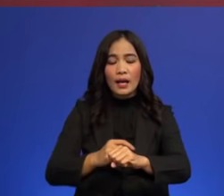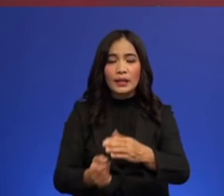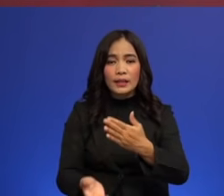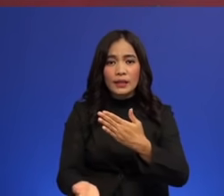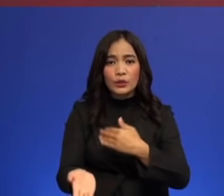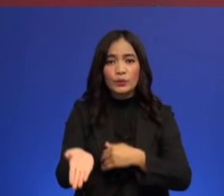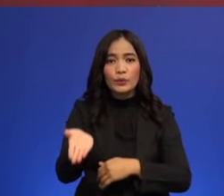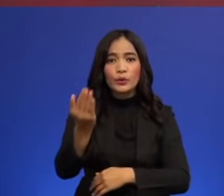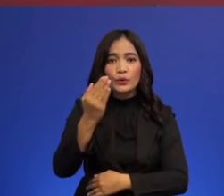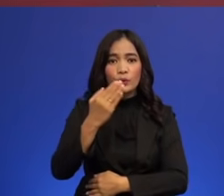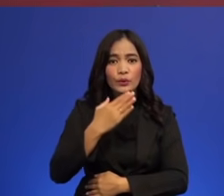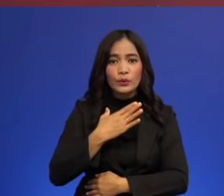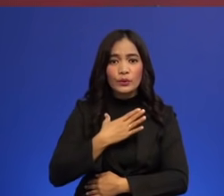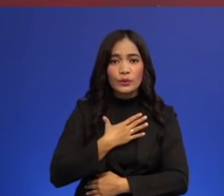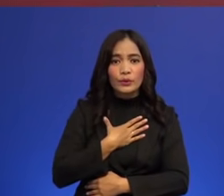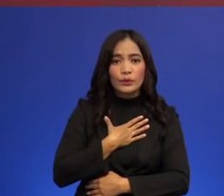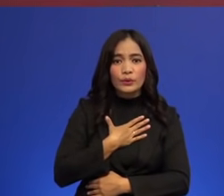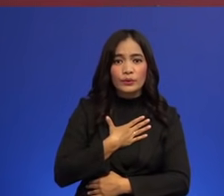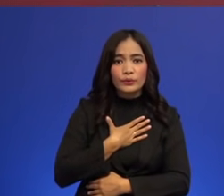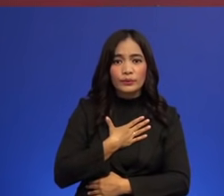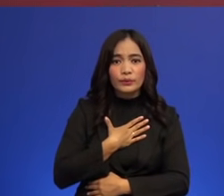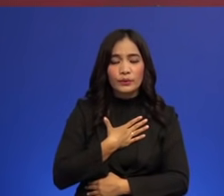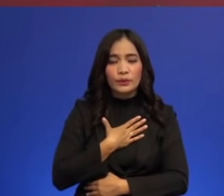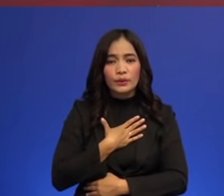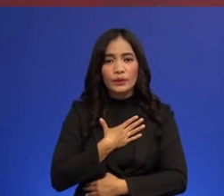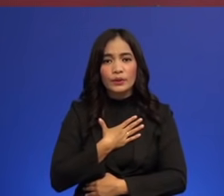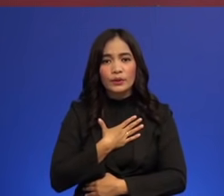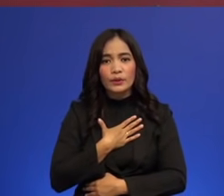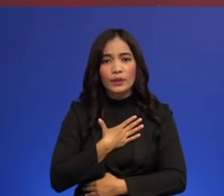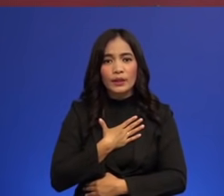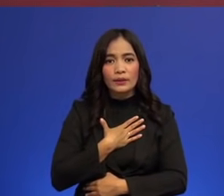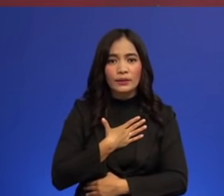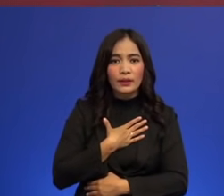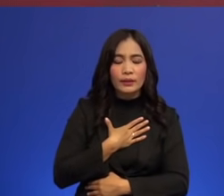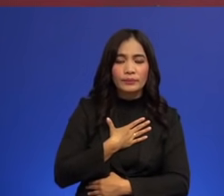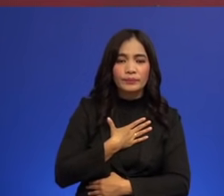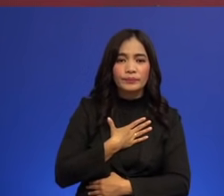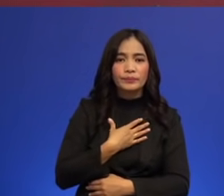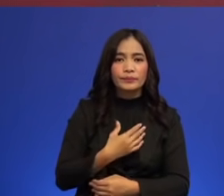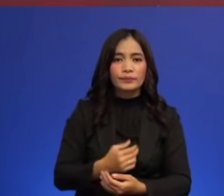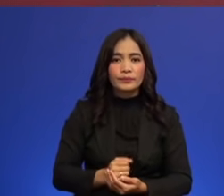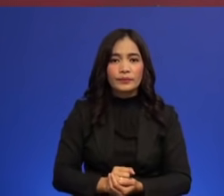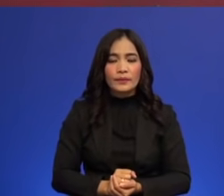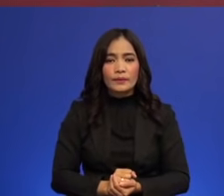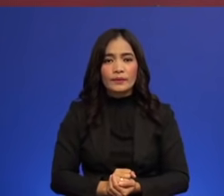masa hidupku. Tuhan ajarku menghitung.